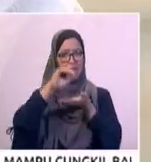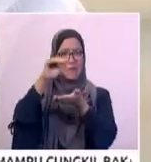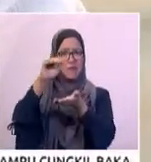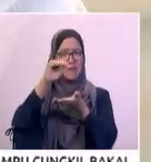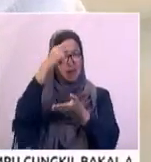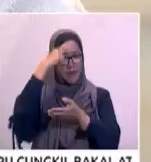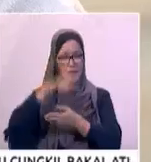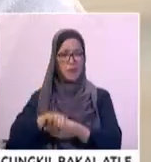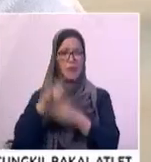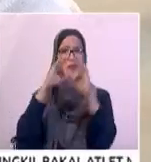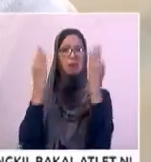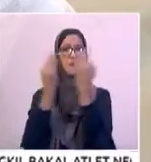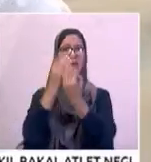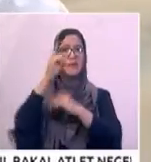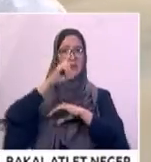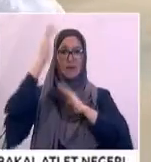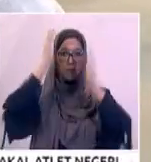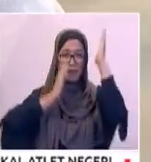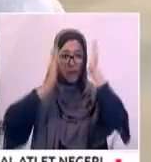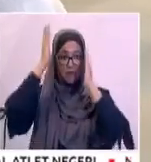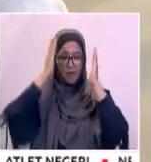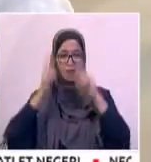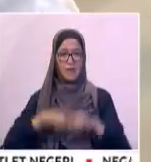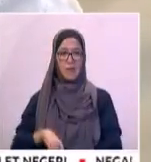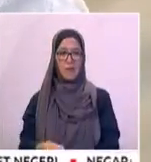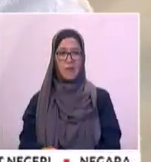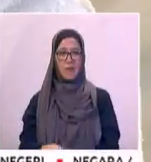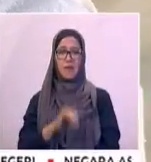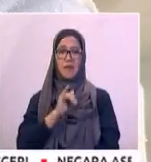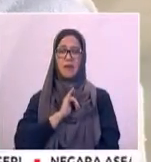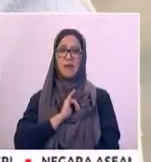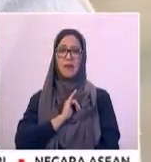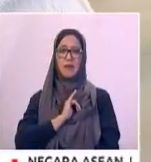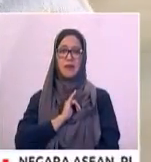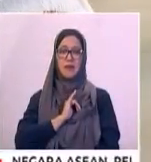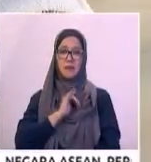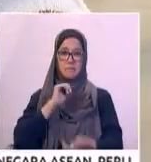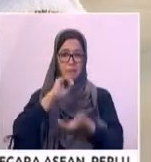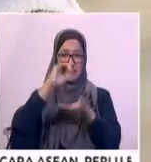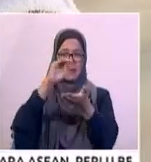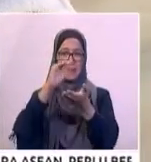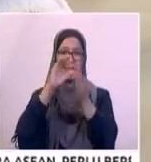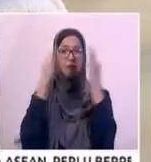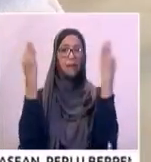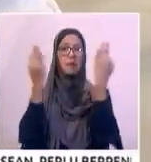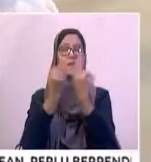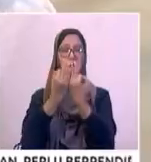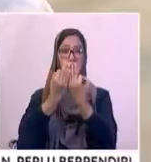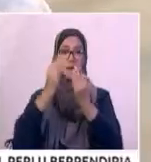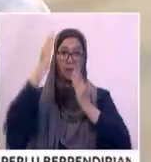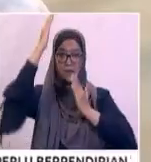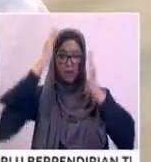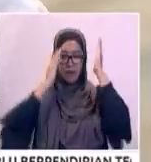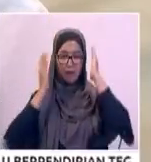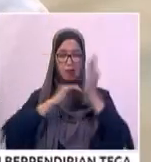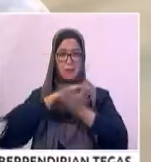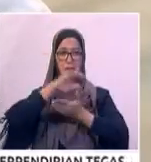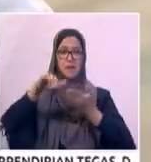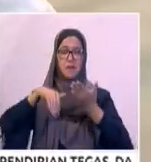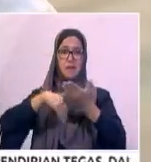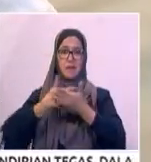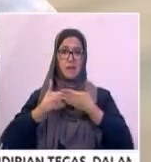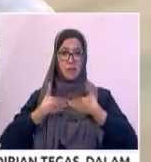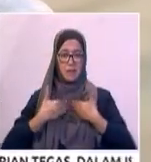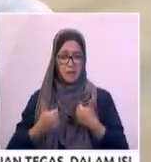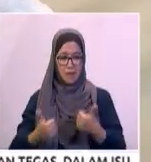hari raya esok ni. So saya ucapkan keluarga di Malaysia, Okey, agar sentiasa sihat. Okey,